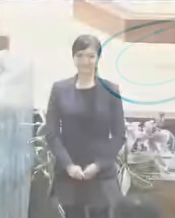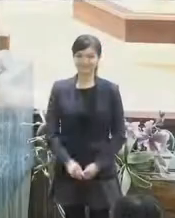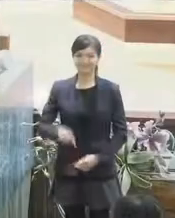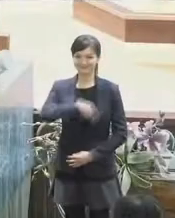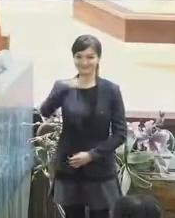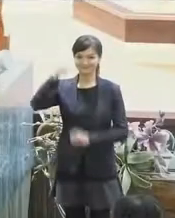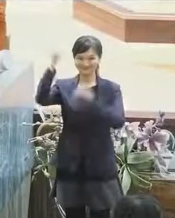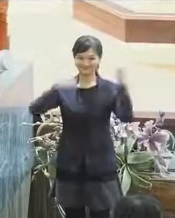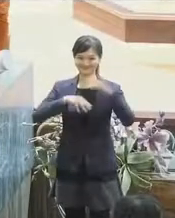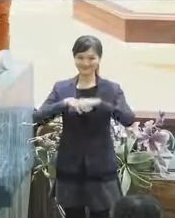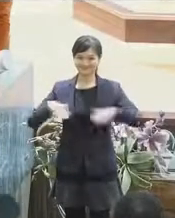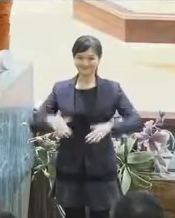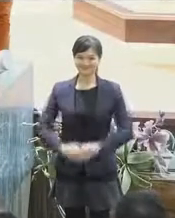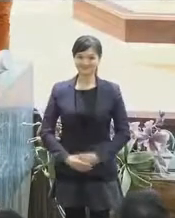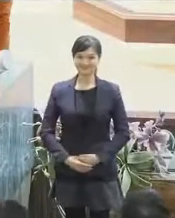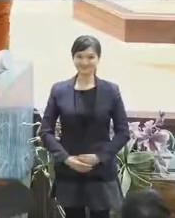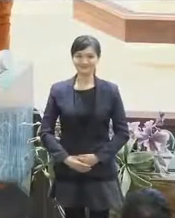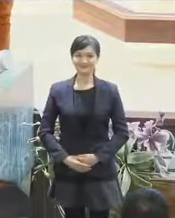大家早，